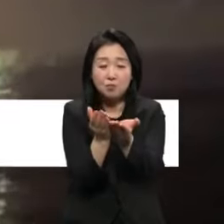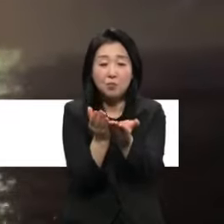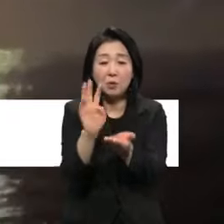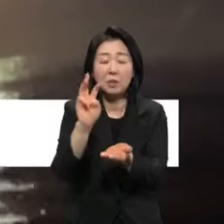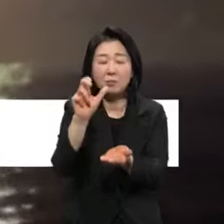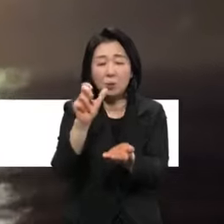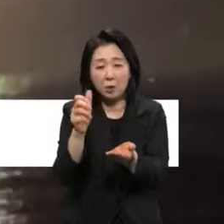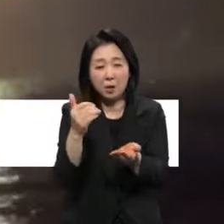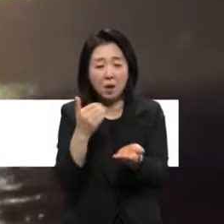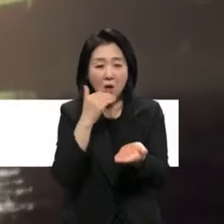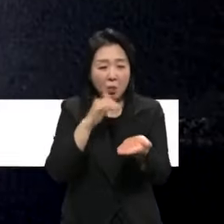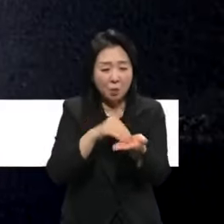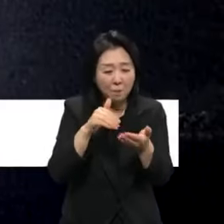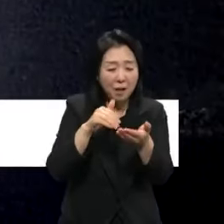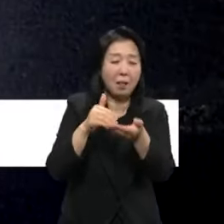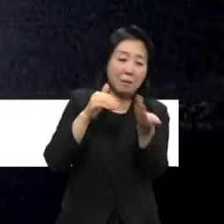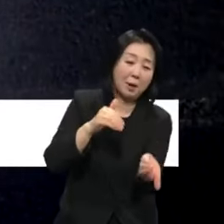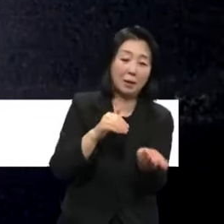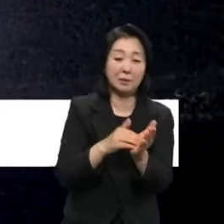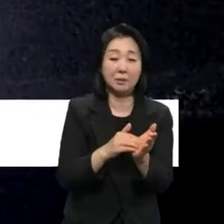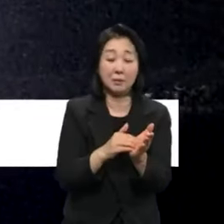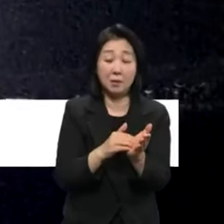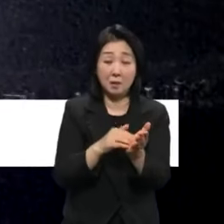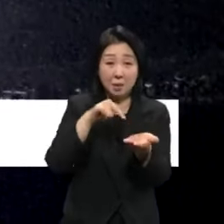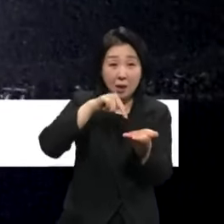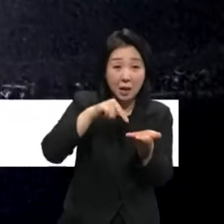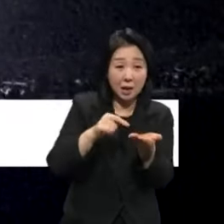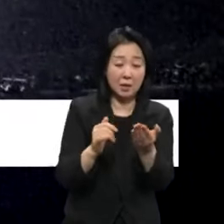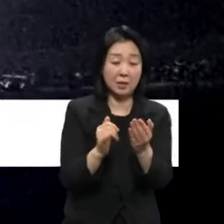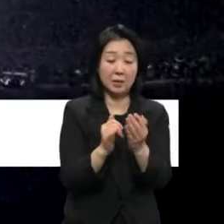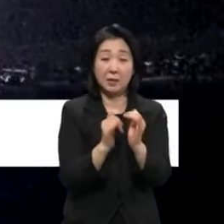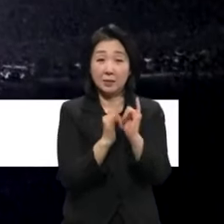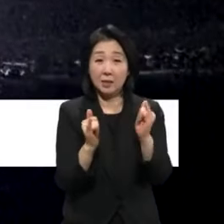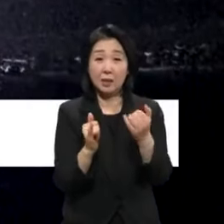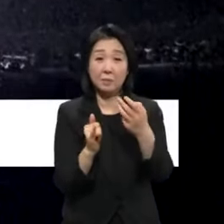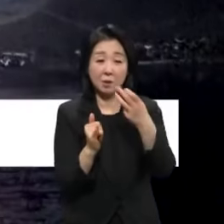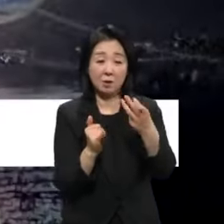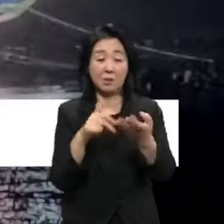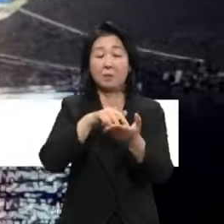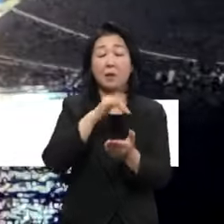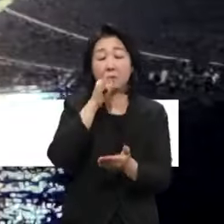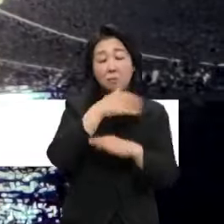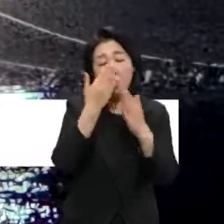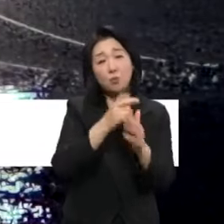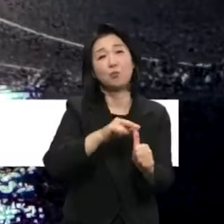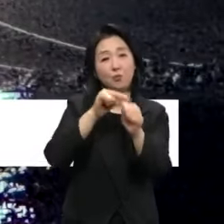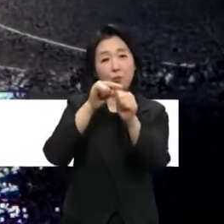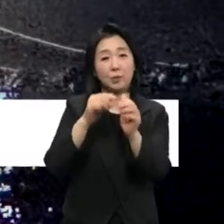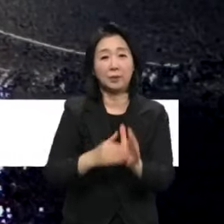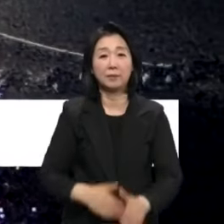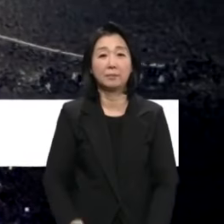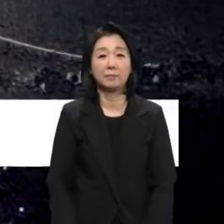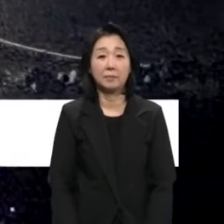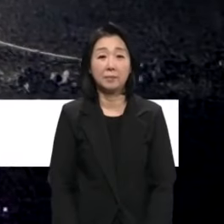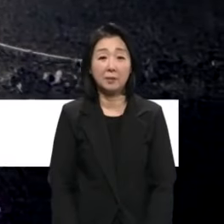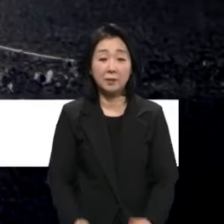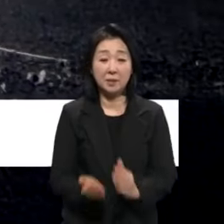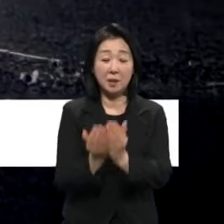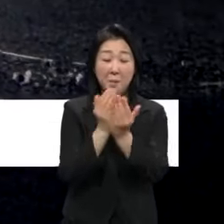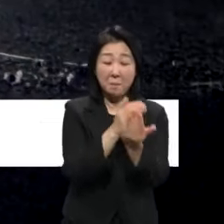암초에 걸려 좌초됐습니다. 배 안은 선원 13명이 타고 있었고 모두 구조됐습니다. 현재 배가